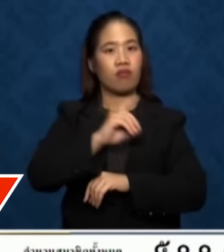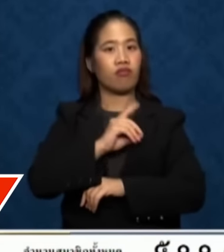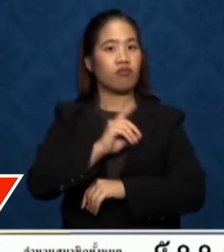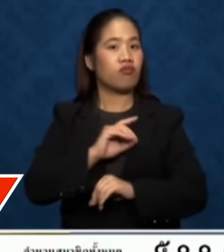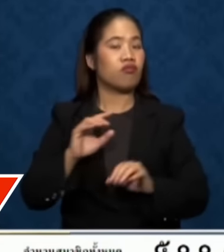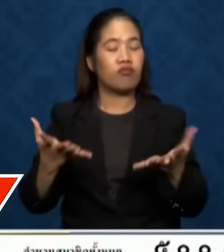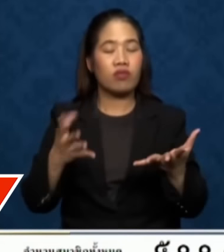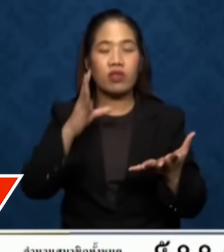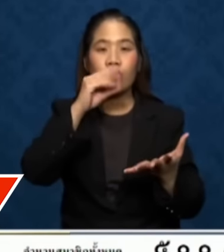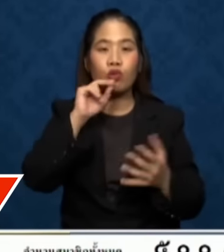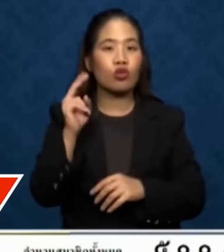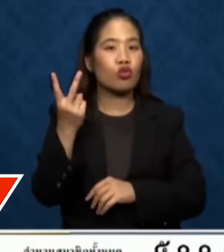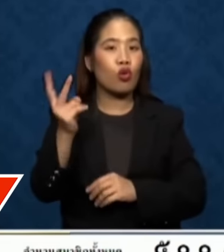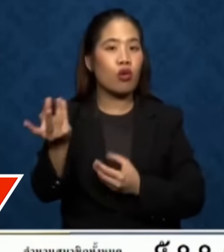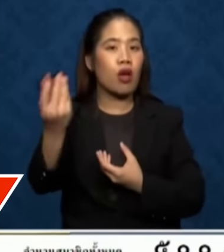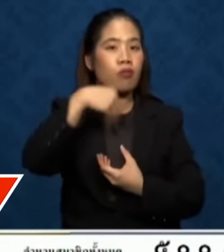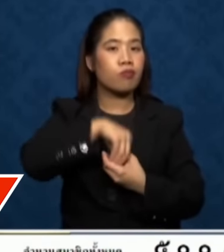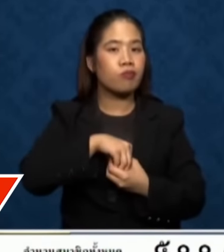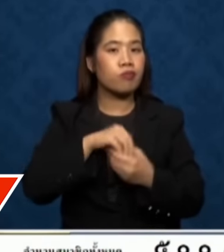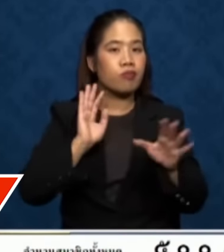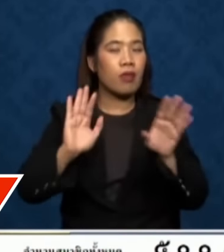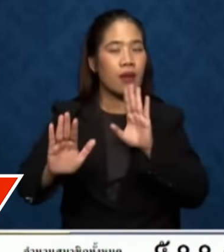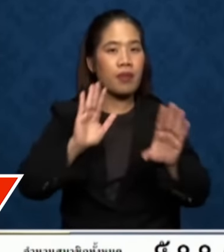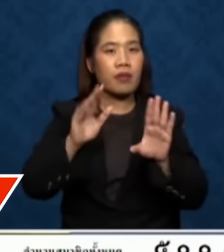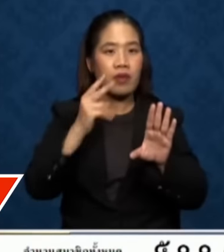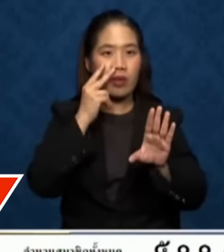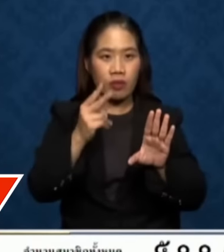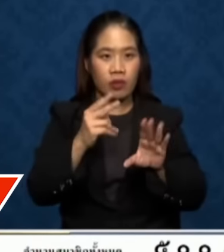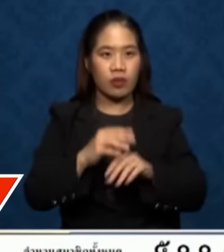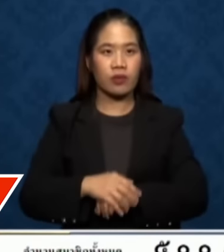กลับเอาสองสิ่งมาเปรียบเทียบกันอย่างผิดฝาผิดตัว